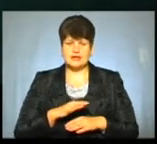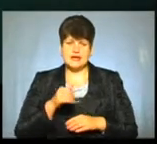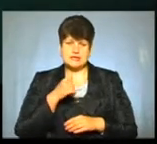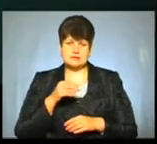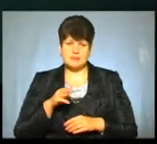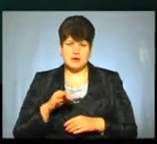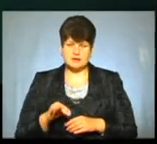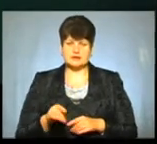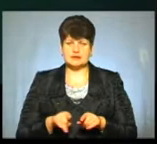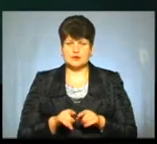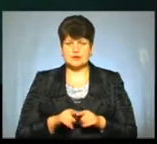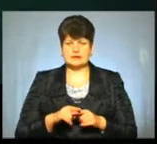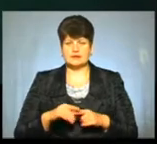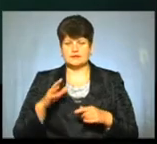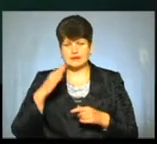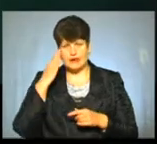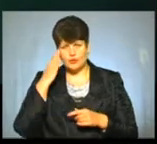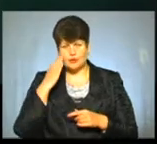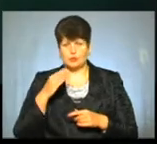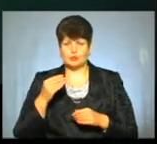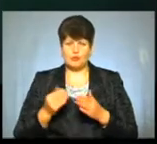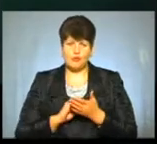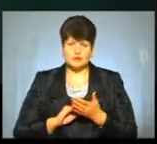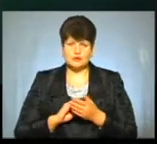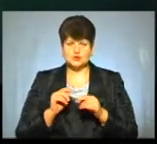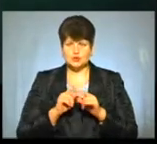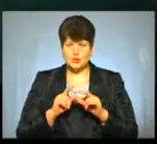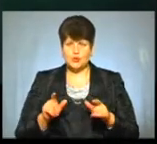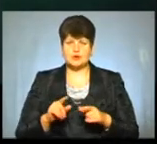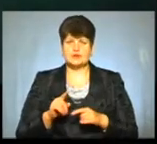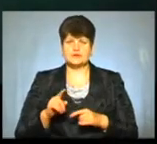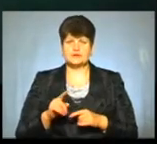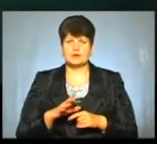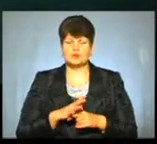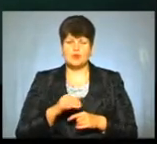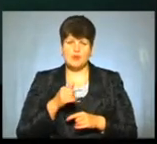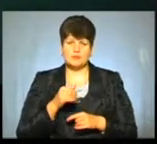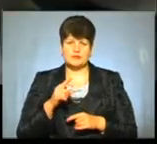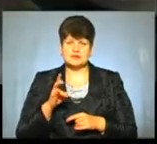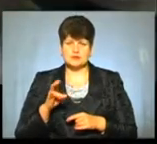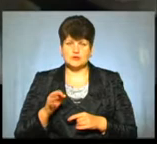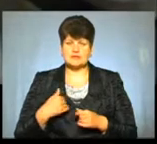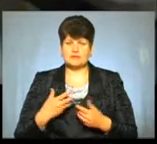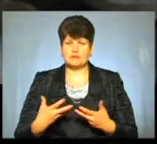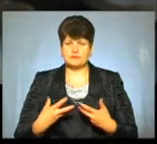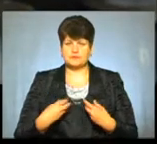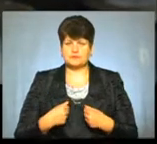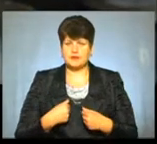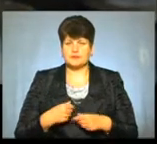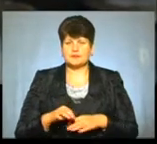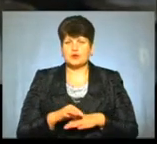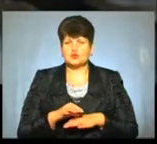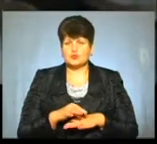були експерти. Також всю теорію повторила із школи, бо проходивши ЗНО пробне. Це мене надихнув